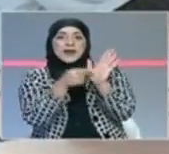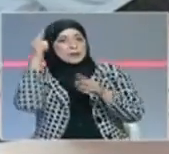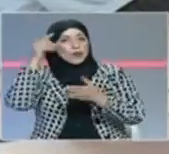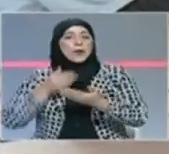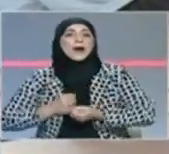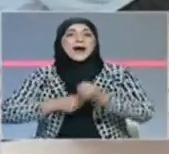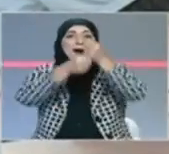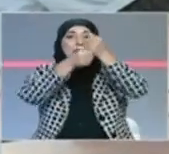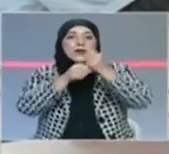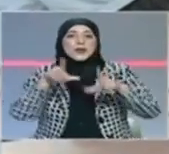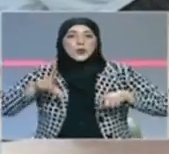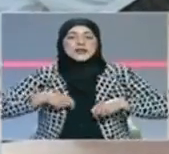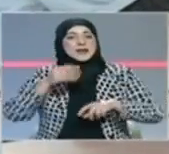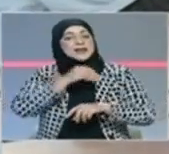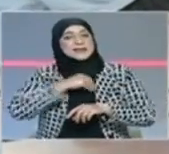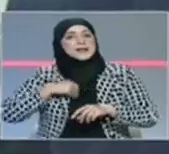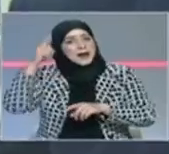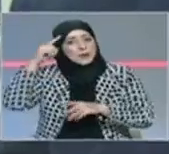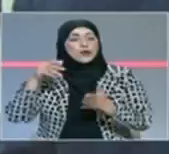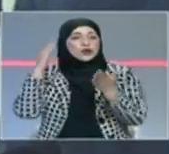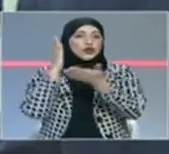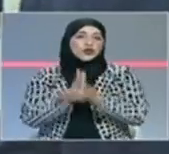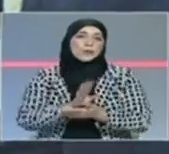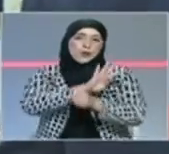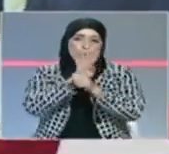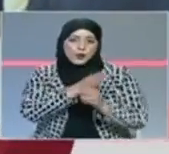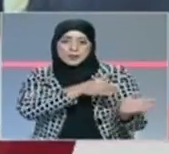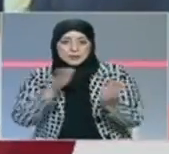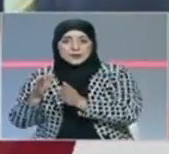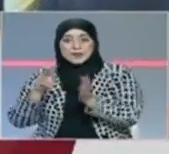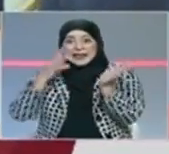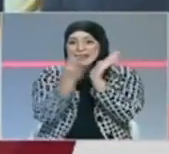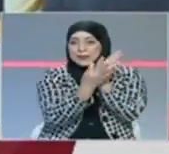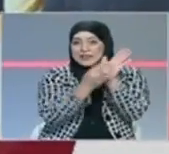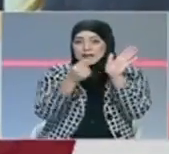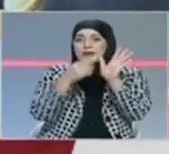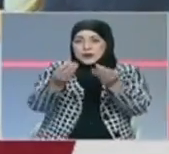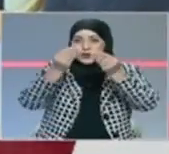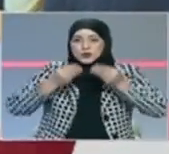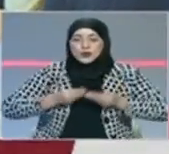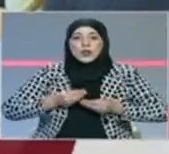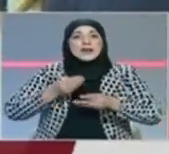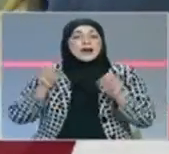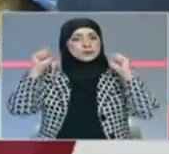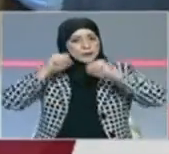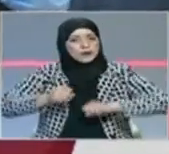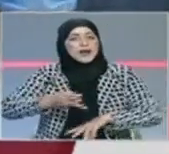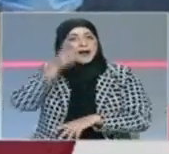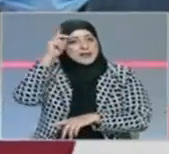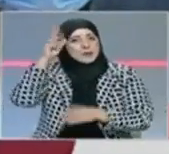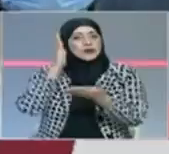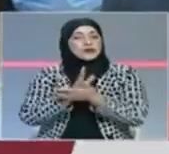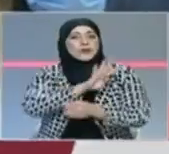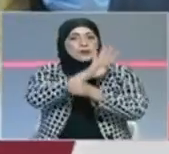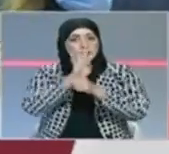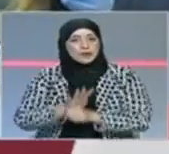مجهود الوزاره في مكافحه الوباء. يزيد يعطينا قدرة أكبر في التحكم في الوباء، وهذا دليل غير